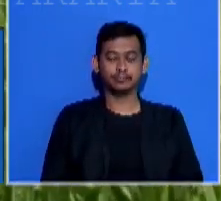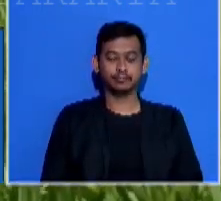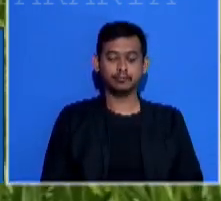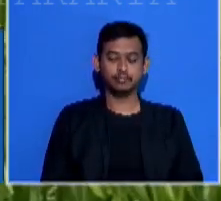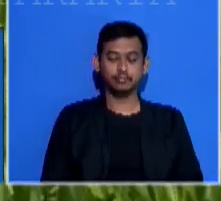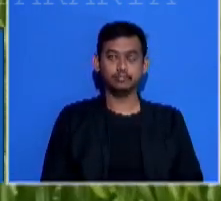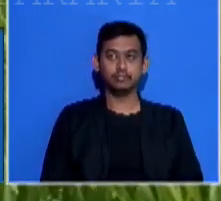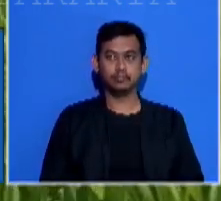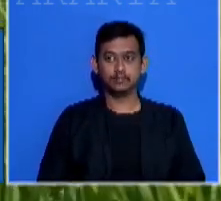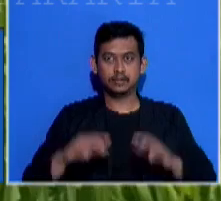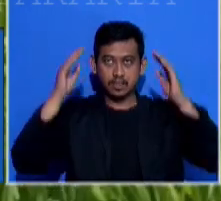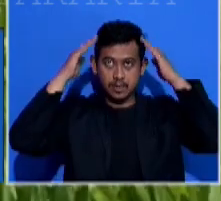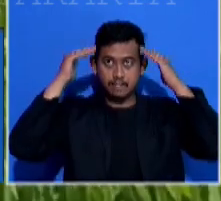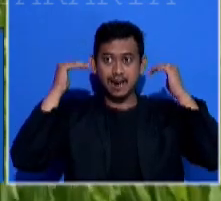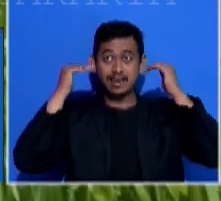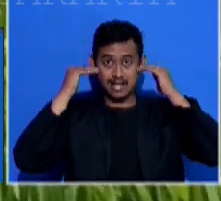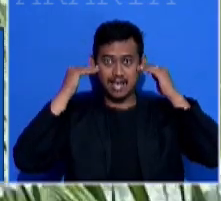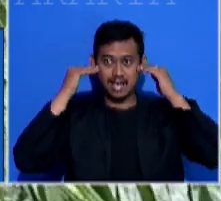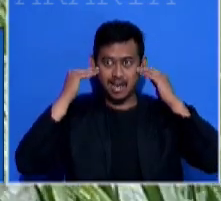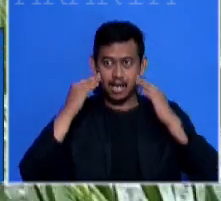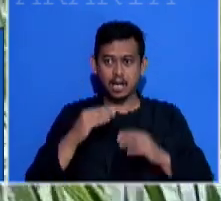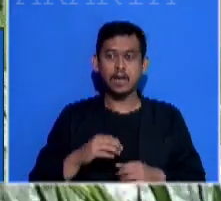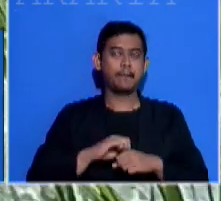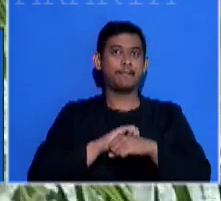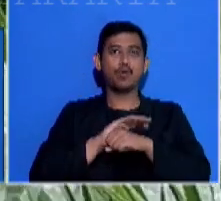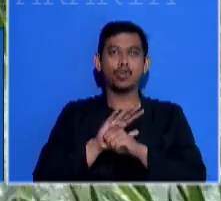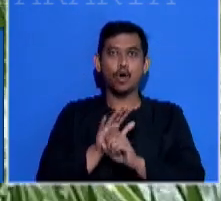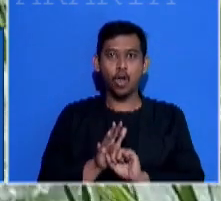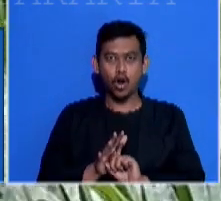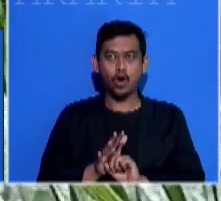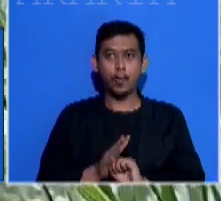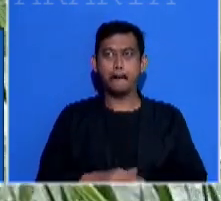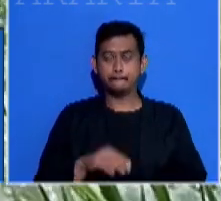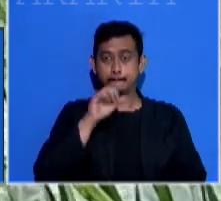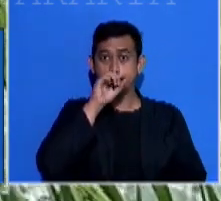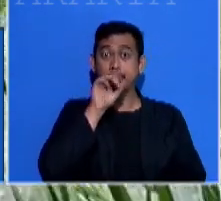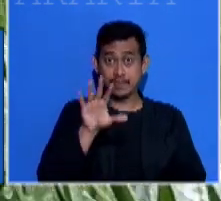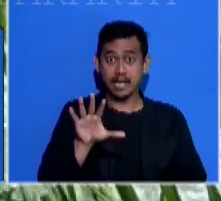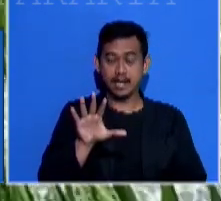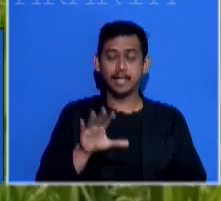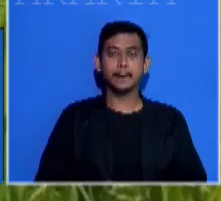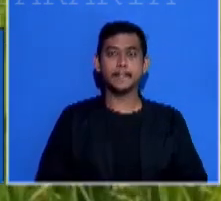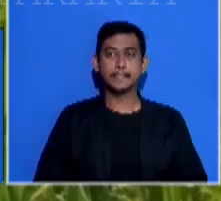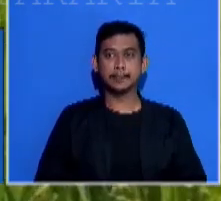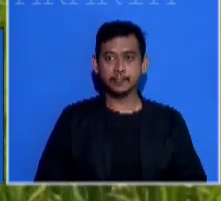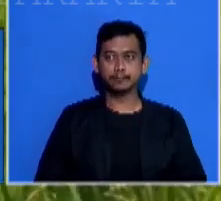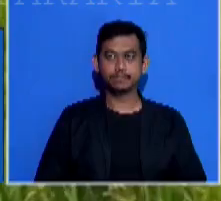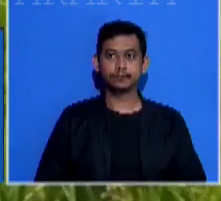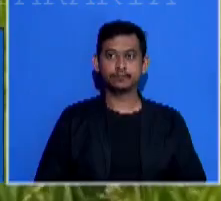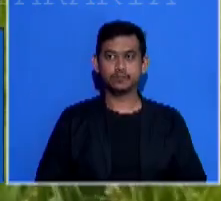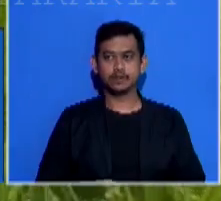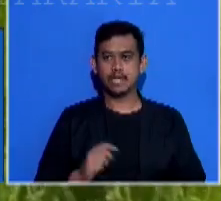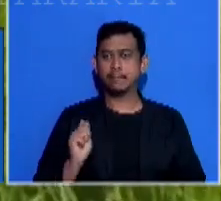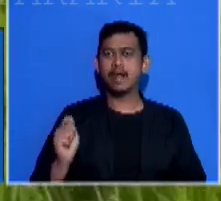Seorang petani, Supartono, warga Dusun Duku, Kalurahan Sindutan, Temon, Kulon Progo, Daerah Istimewa Yogyakarta ini, rela mengeluarkan biaya